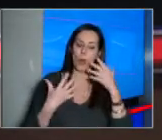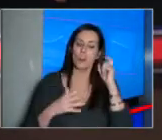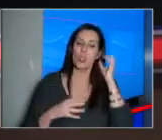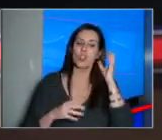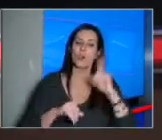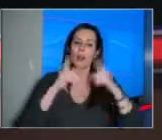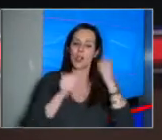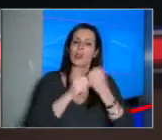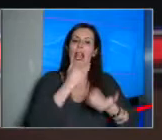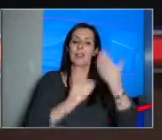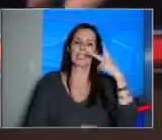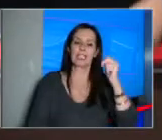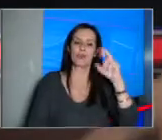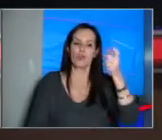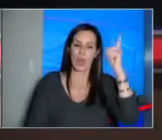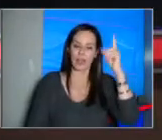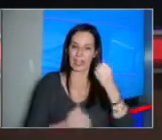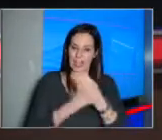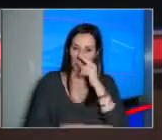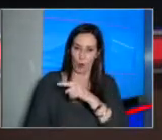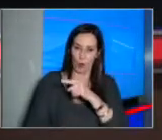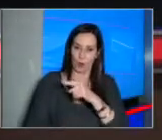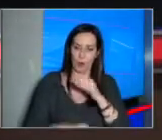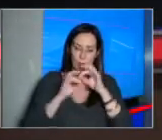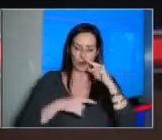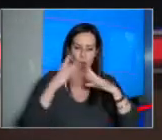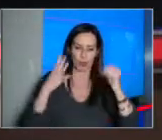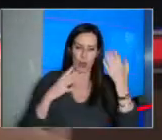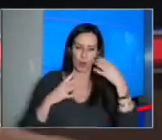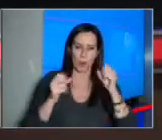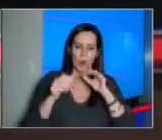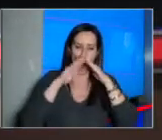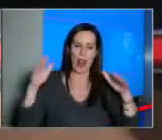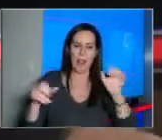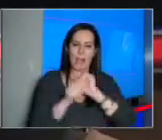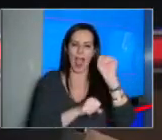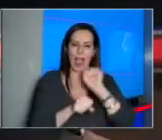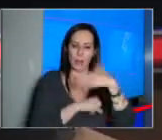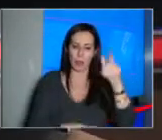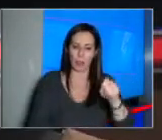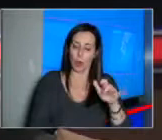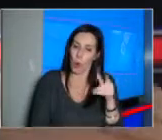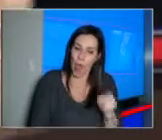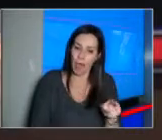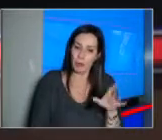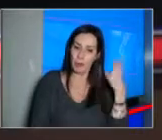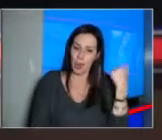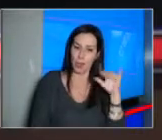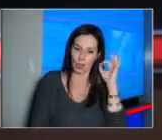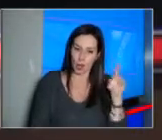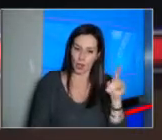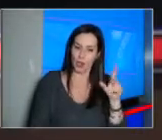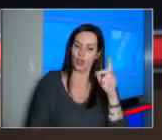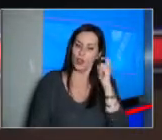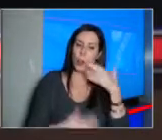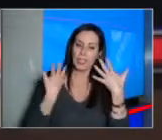אחרות שעשו את זה לפני 20-30 שנה, שהקימו פה, בתחילת שנות ה-90 היו פה מעלה מחאה מחוץ לכנסת. יכול להיות שאם הם היו